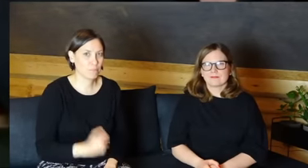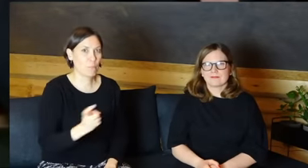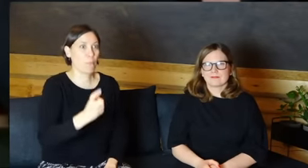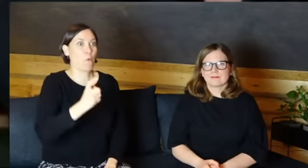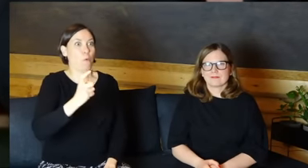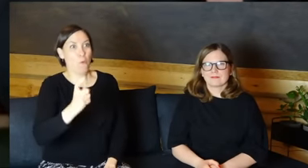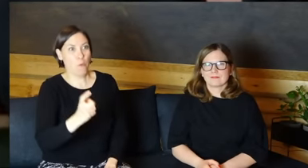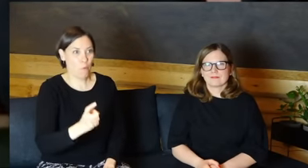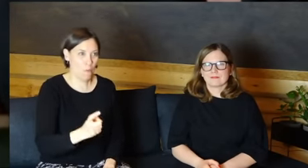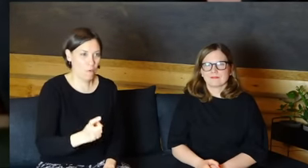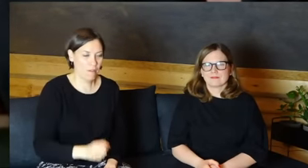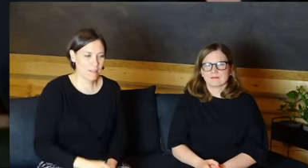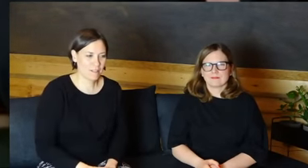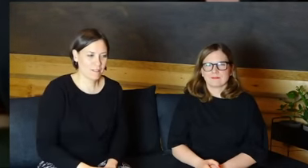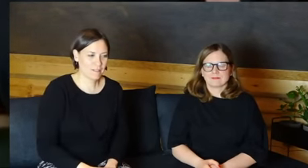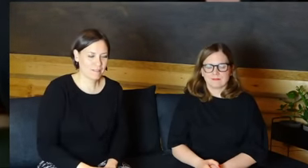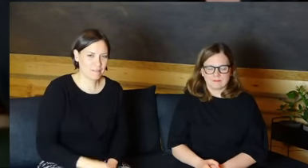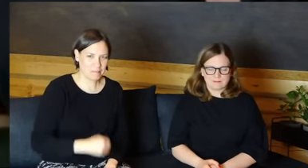Helikopteri.